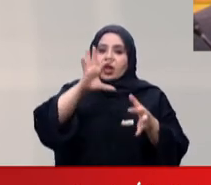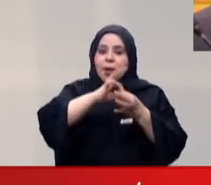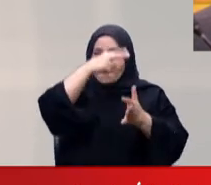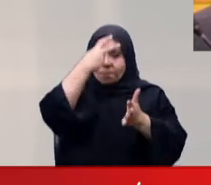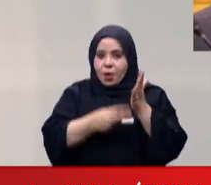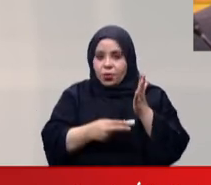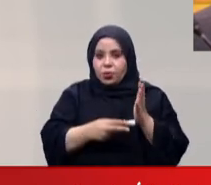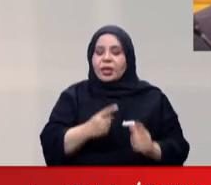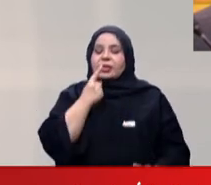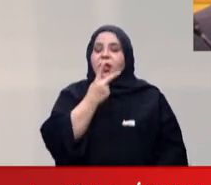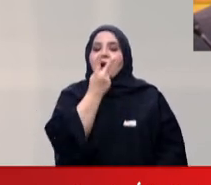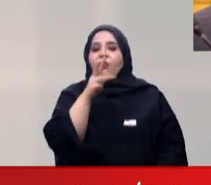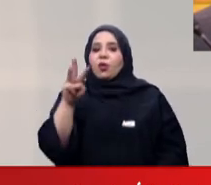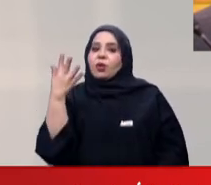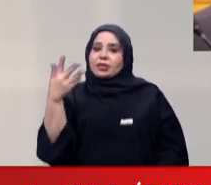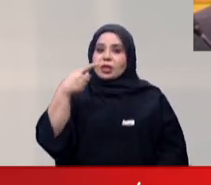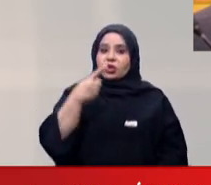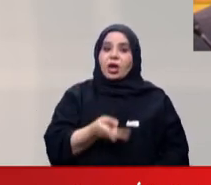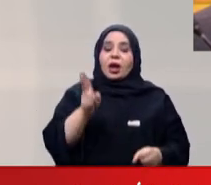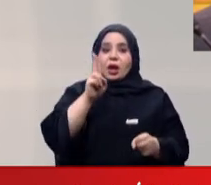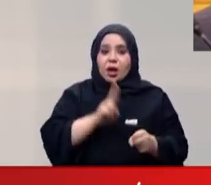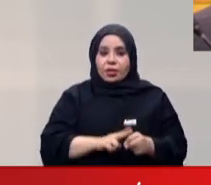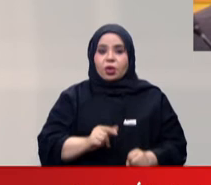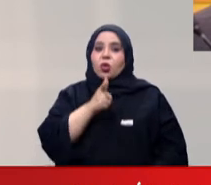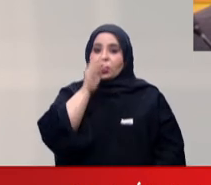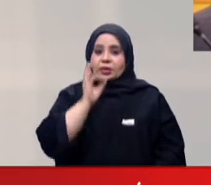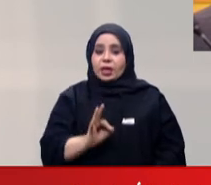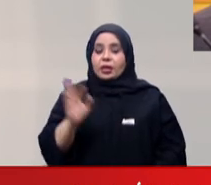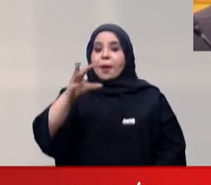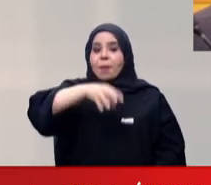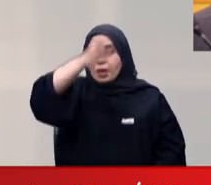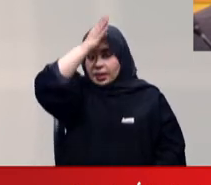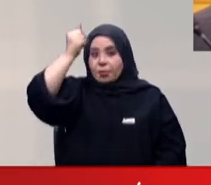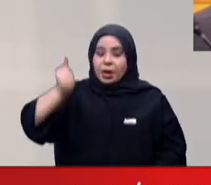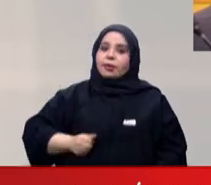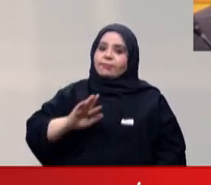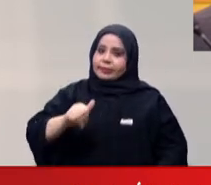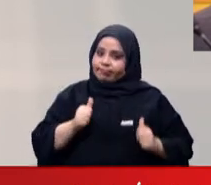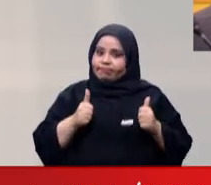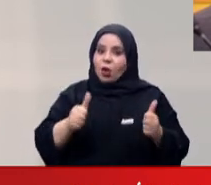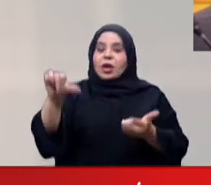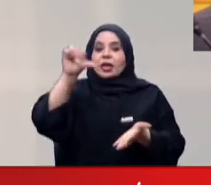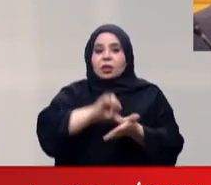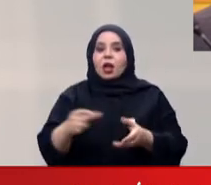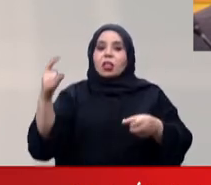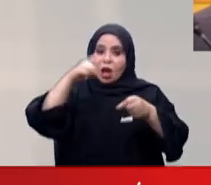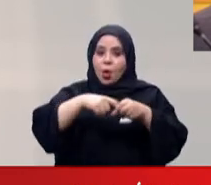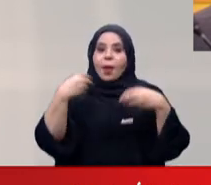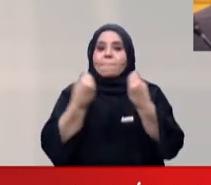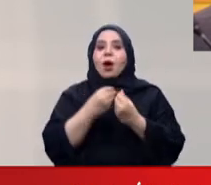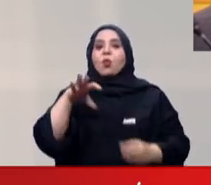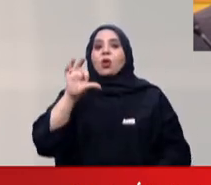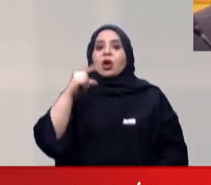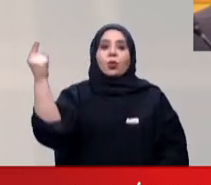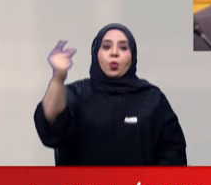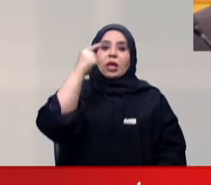عام 2015، مؤكدا أن مملكة البحرين دعت إيران إلى التعاون مع الوكالة الدولية